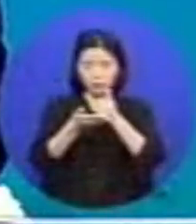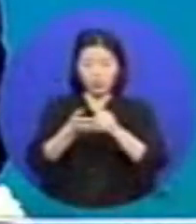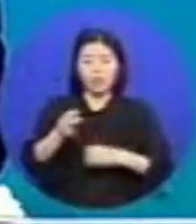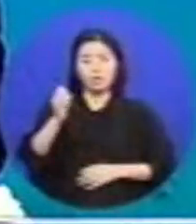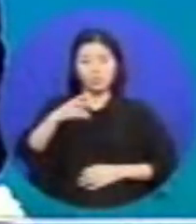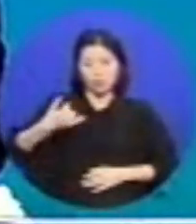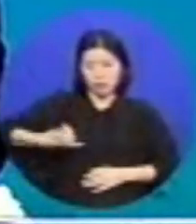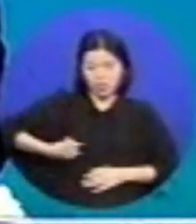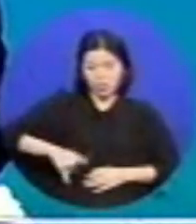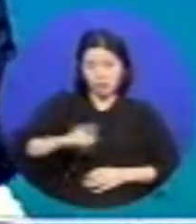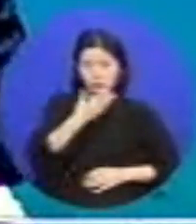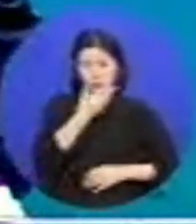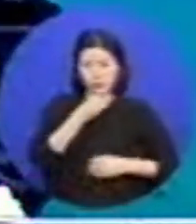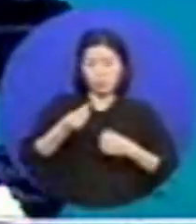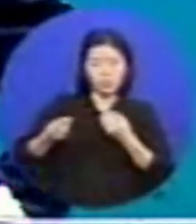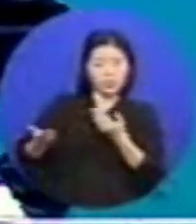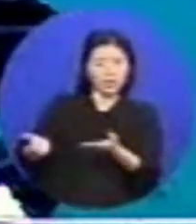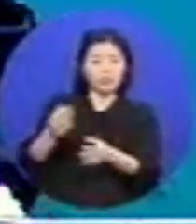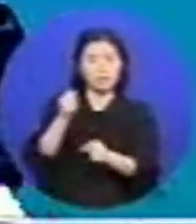축복하게 합니다.